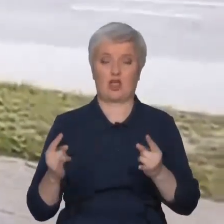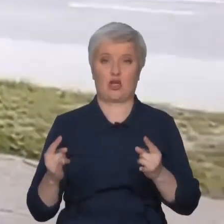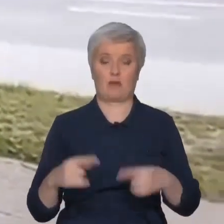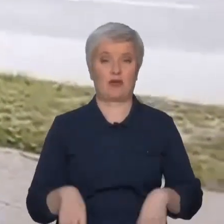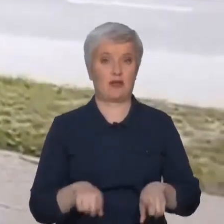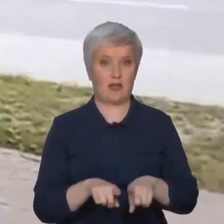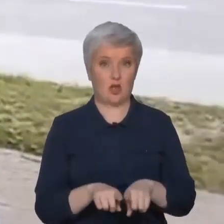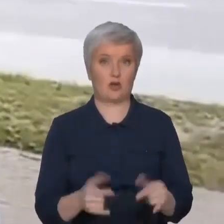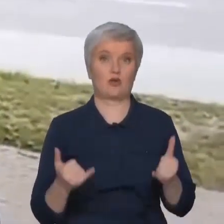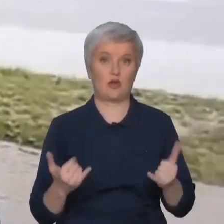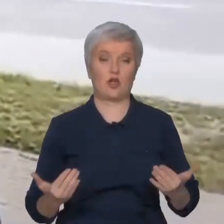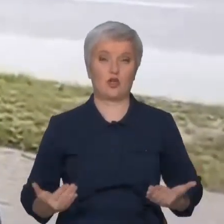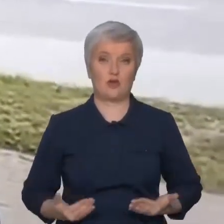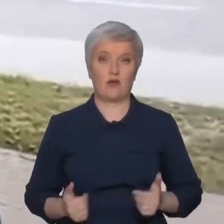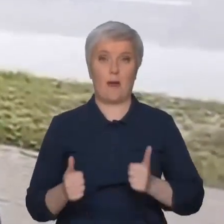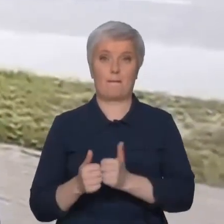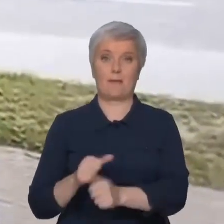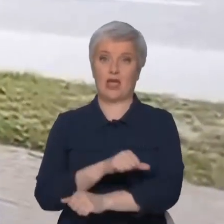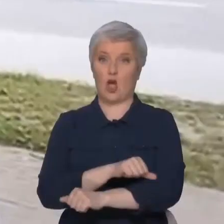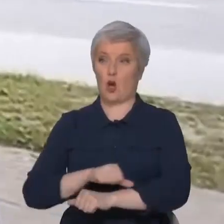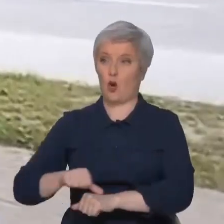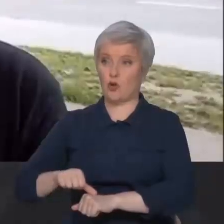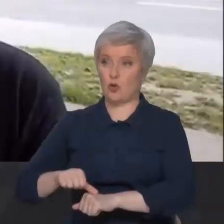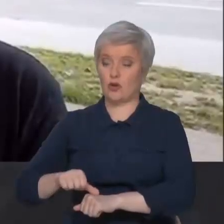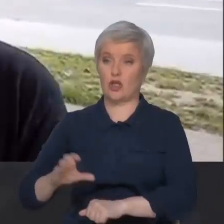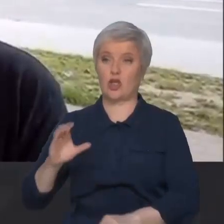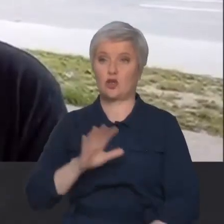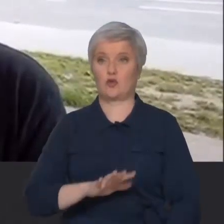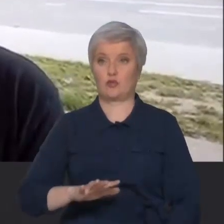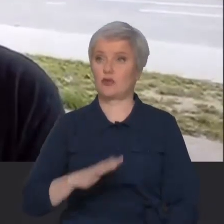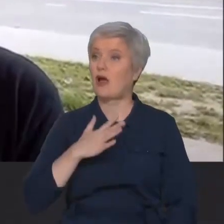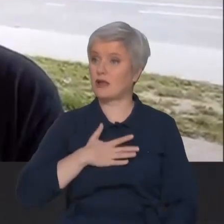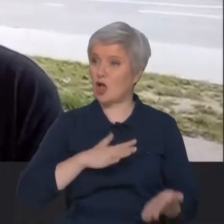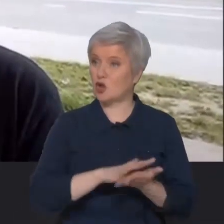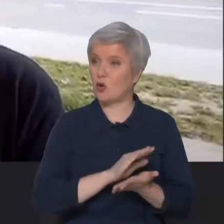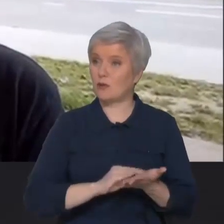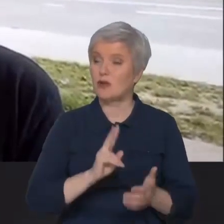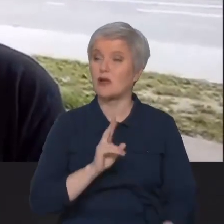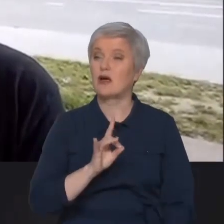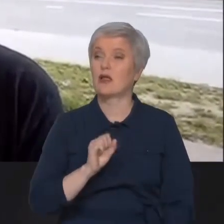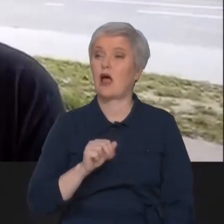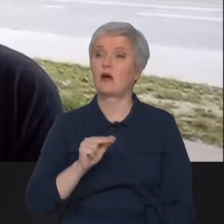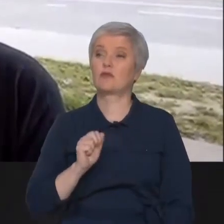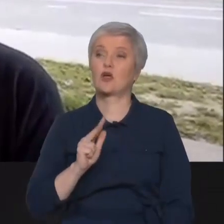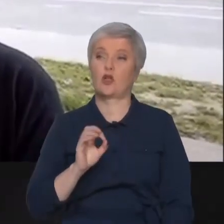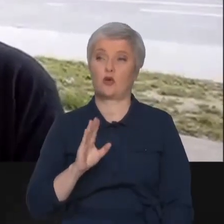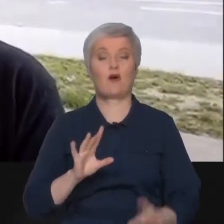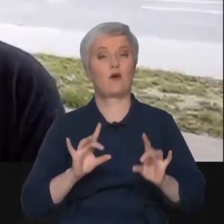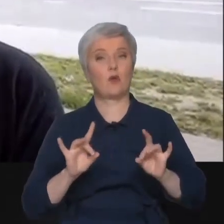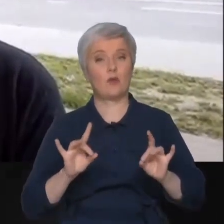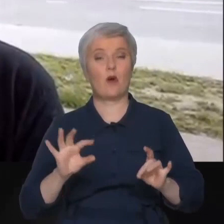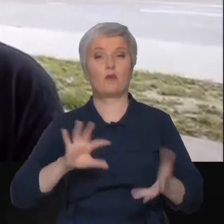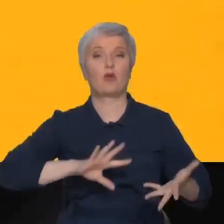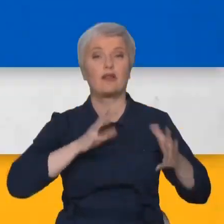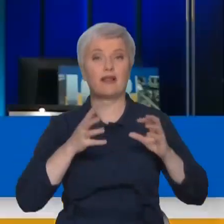приблизно чином зараз живе прикордонна Сумщина. Це був кореспондент Андрій Крамченков, який розповів про наслідки ракетних ударів